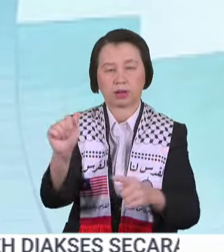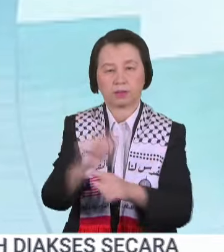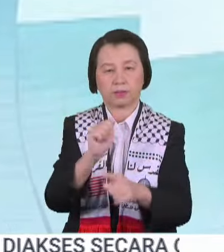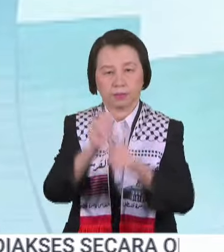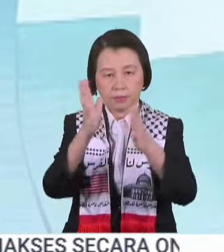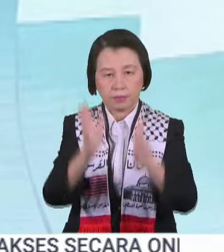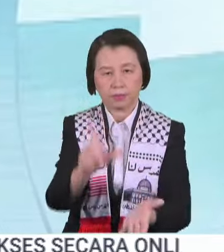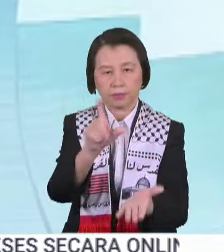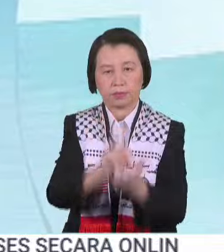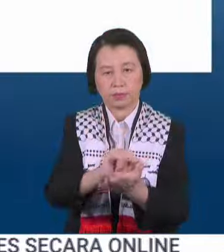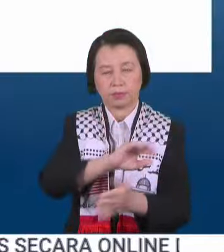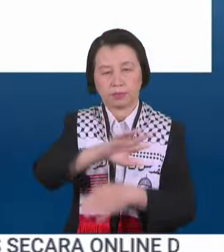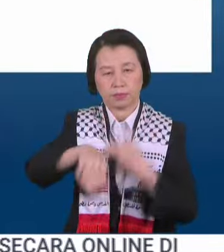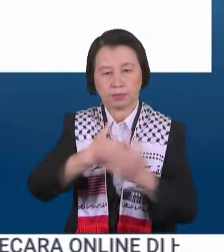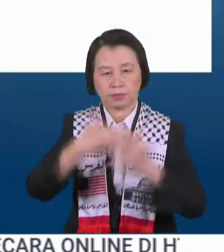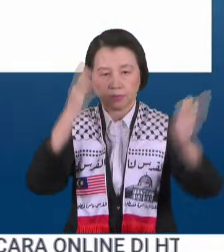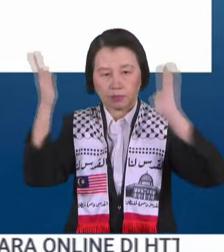negara.